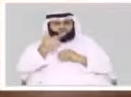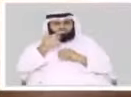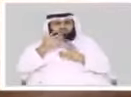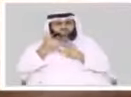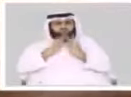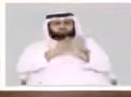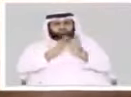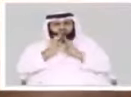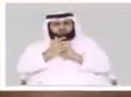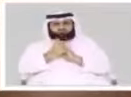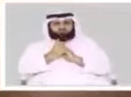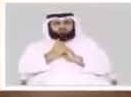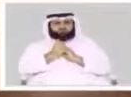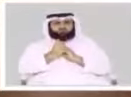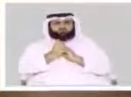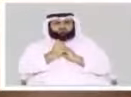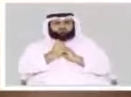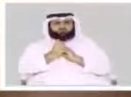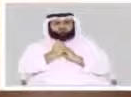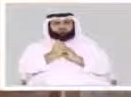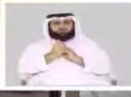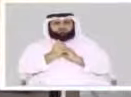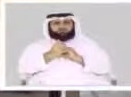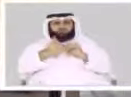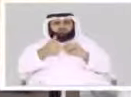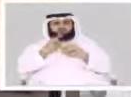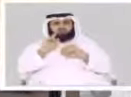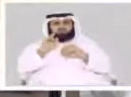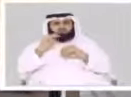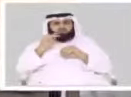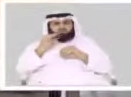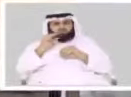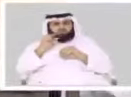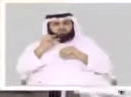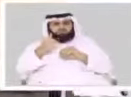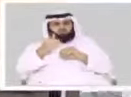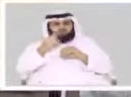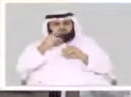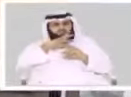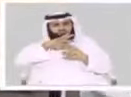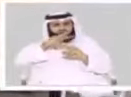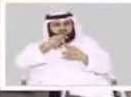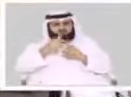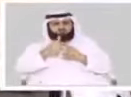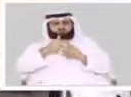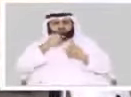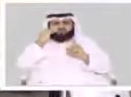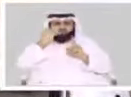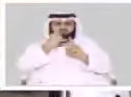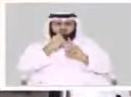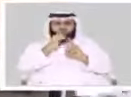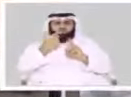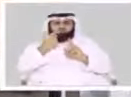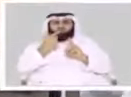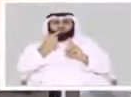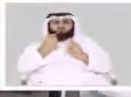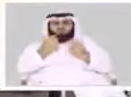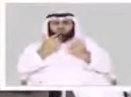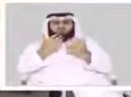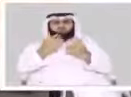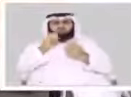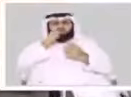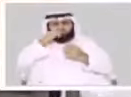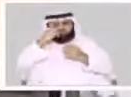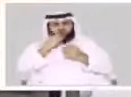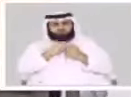ناحية تحريم الاعتداء في السرقة على المال وغير ذلك، أو تحريم الدماء وغيرها، أو تحريم